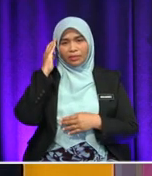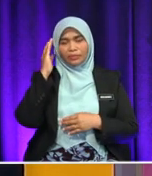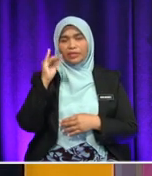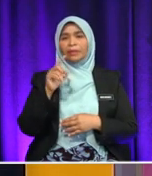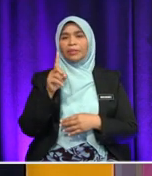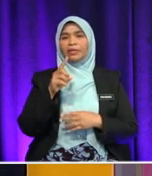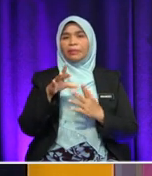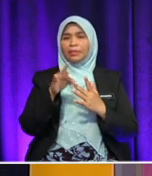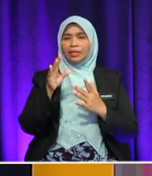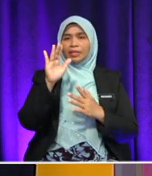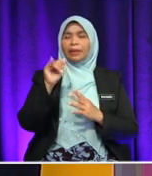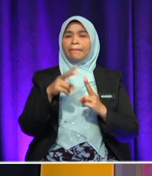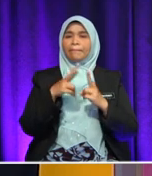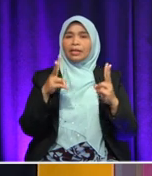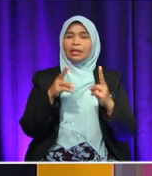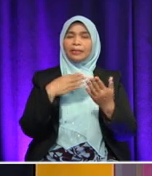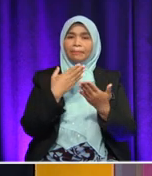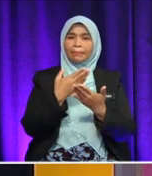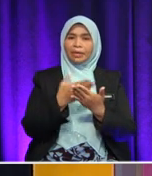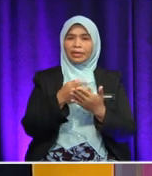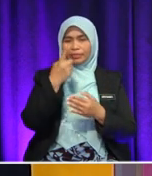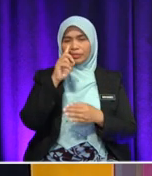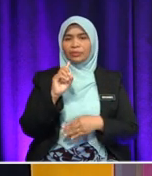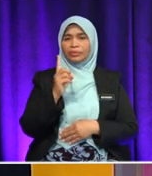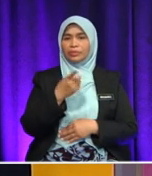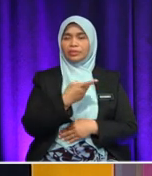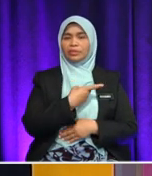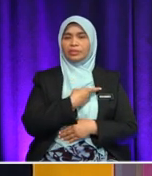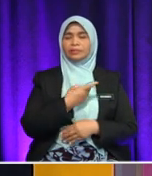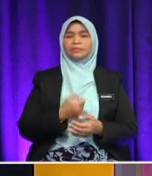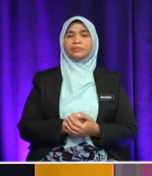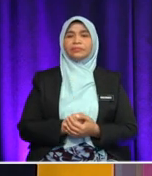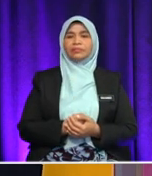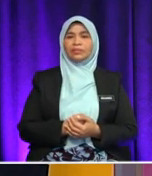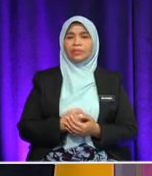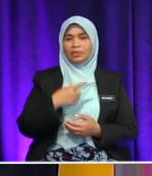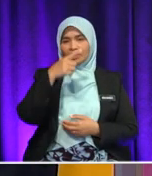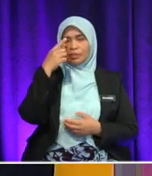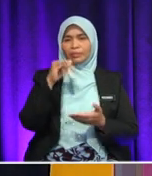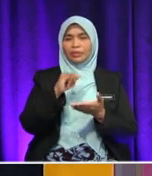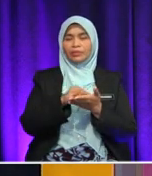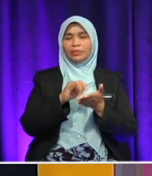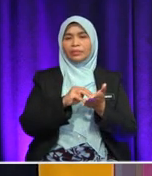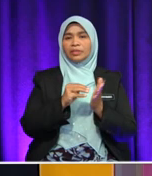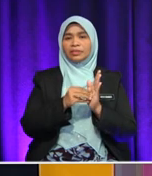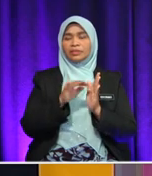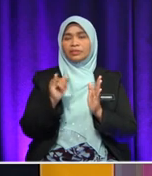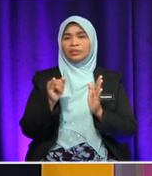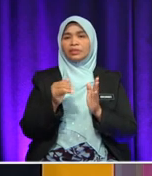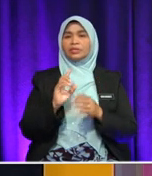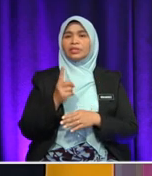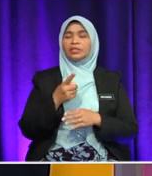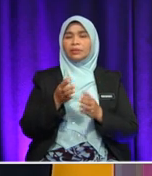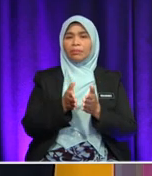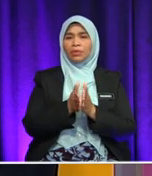nah jadi itu dia panggil salat sunat dan mohon petunjuk daripada Allah subhanahu wa ta'ala untuk kita